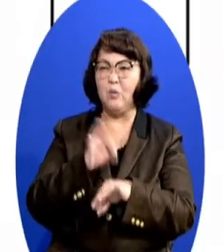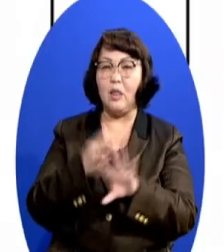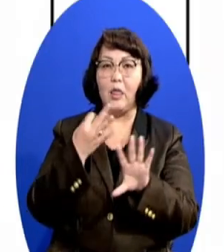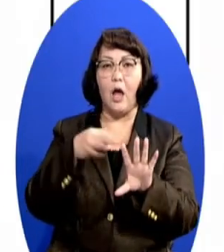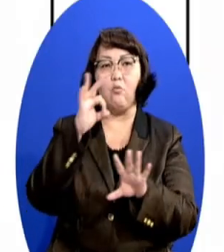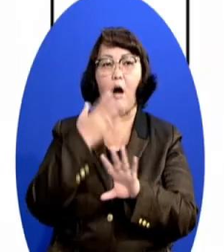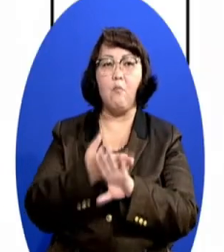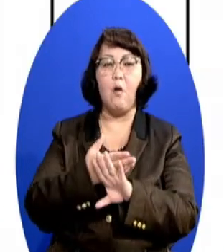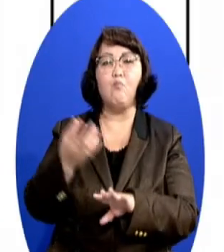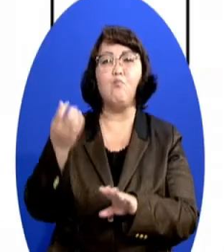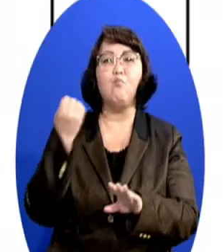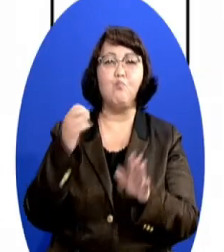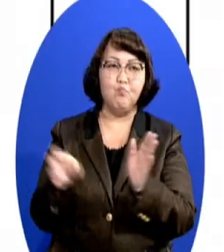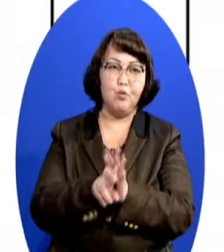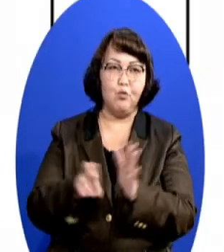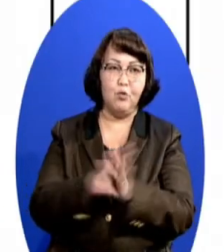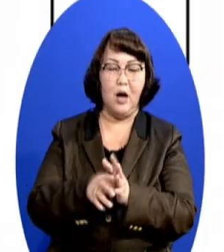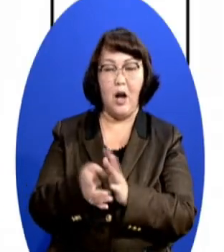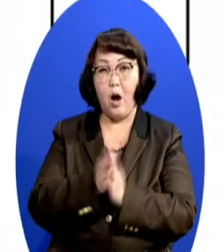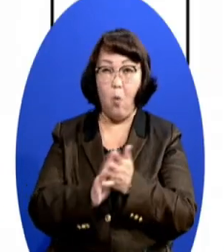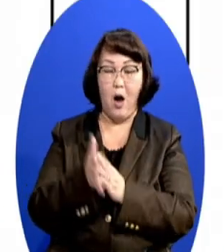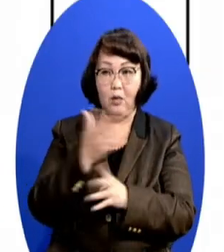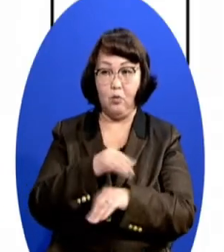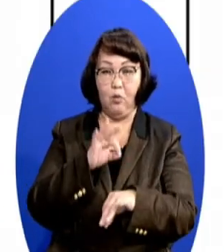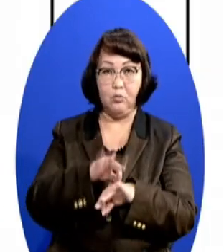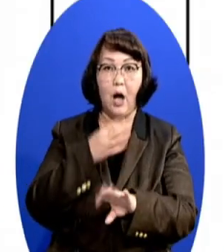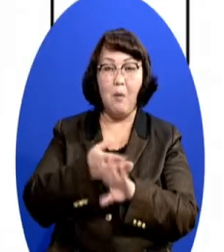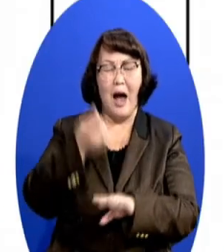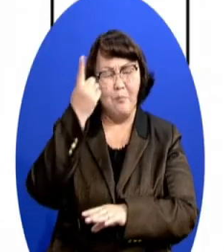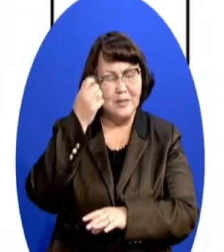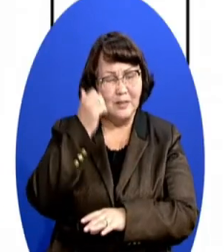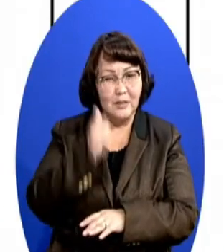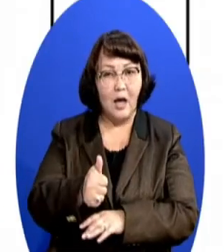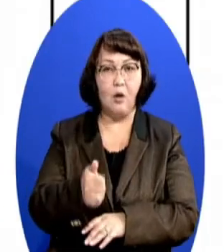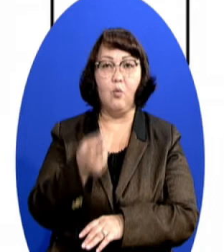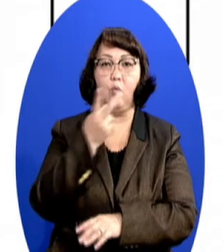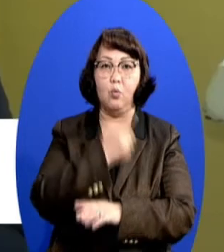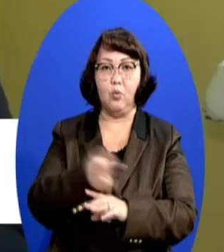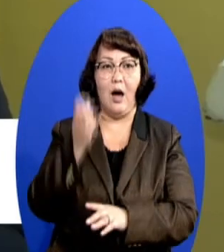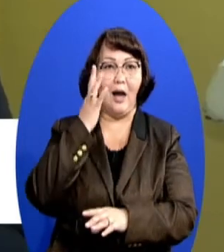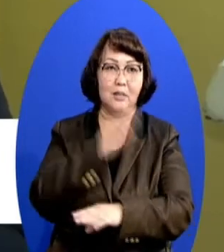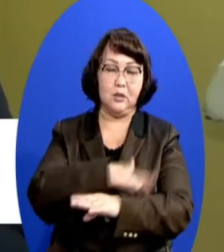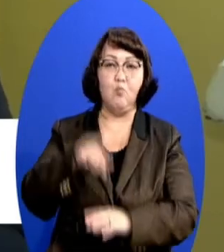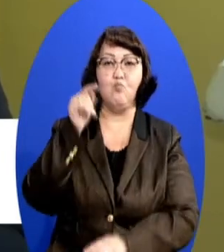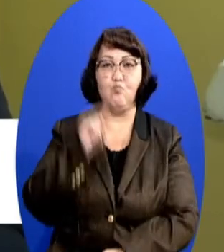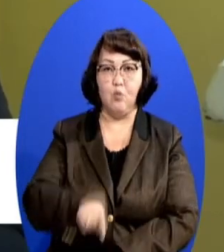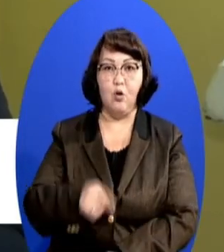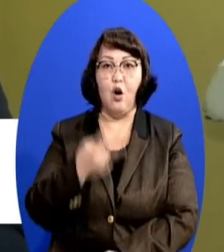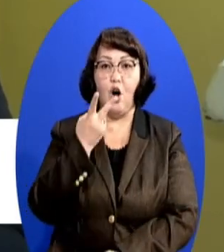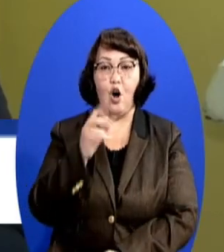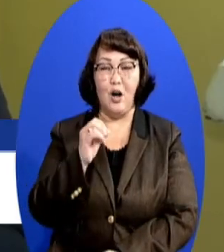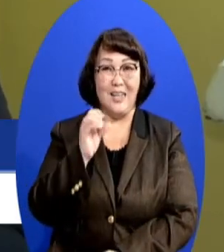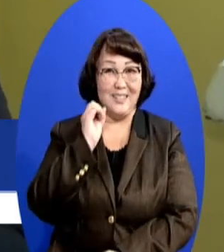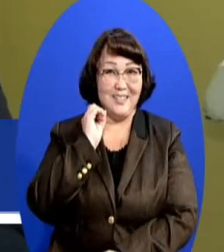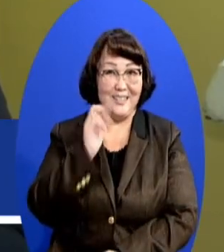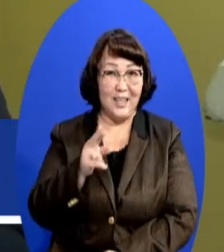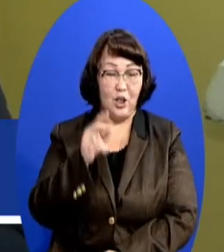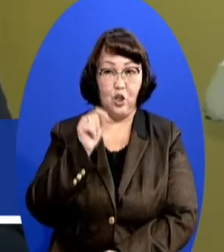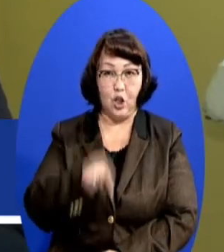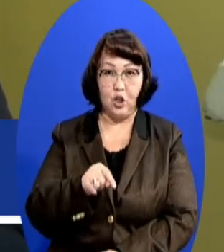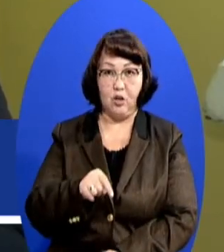угаах нь халдвар төвчнөөс үржин сэргийлэх хамгийн энгийн үр дүнтэй арга гэдгийг эмч сануулж байна. 20 секундын туршид одоо гараа